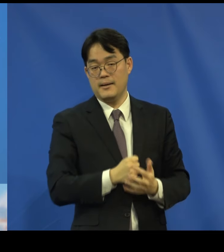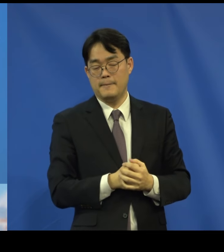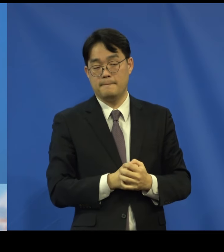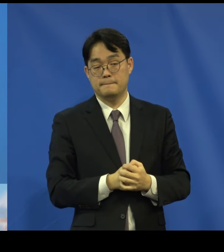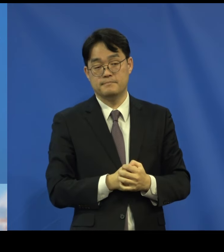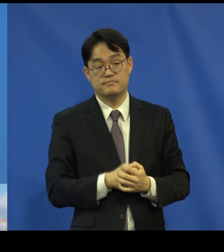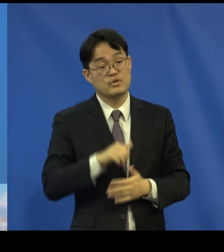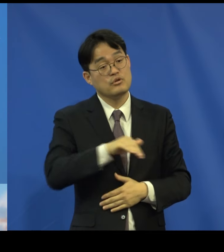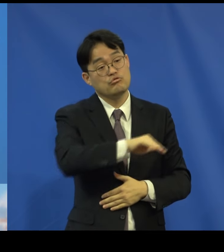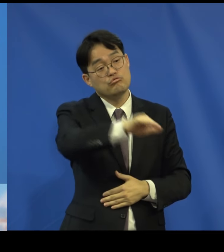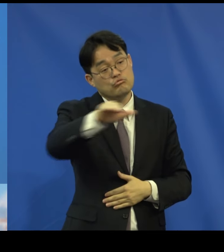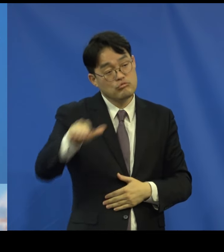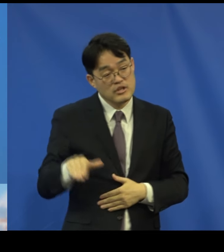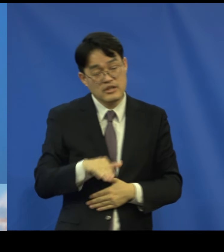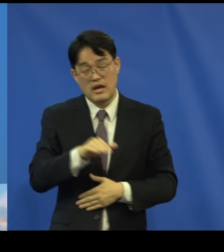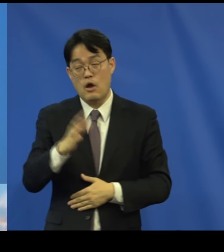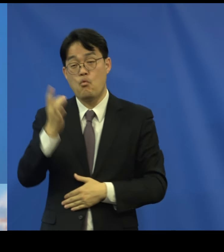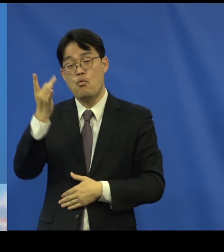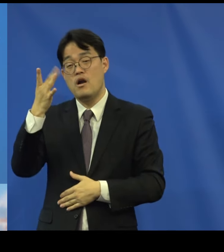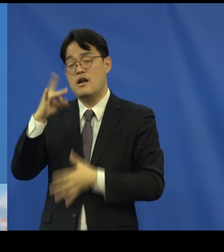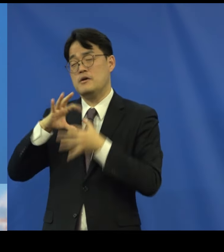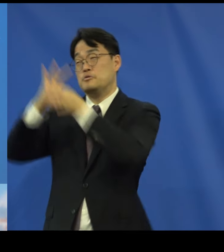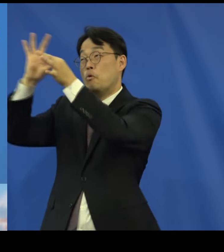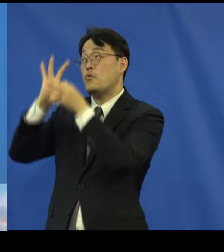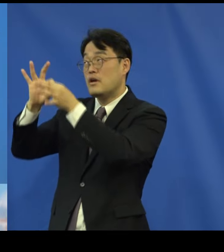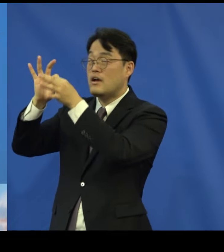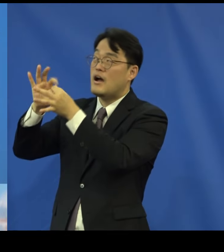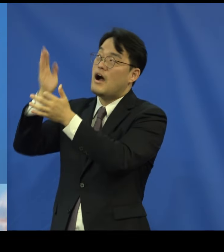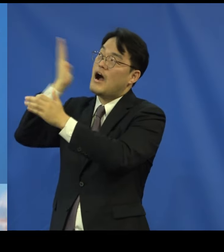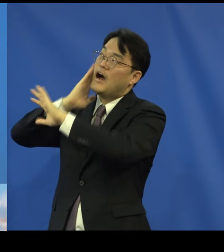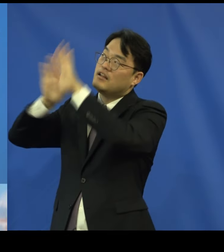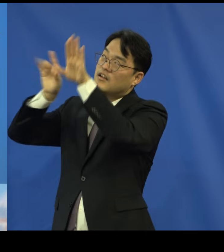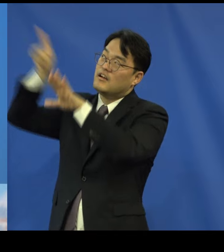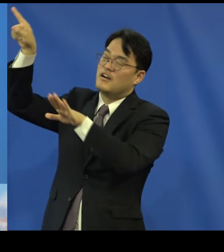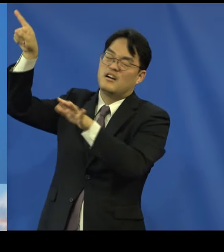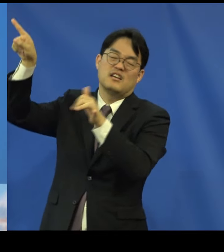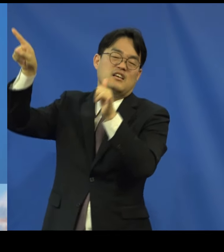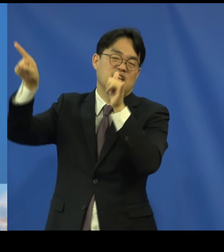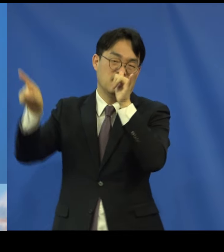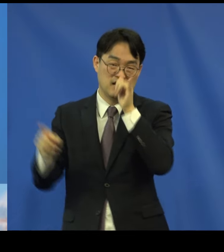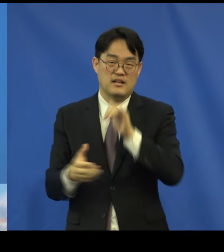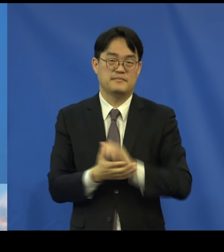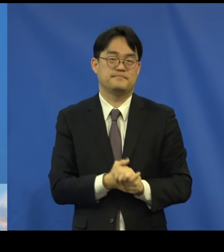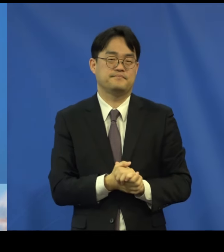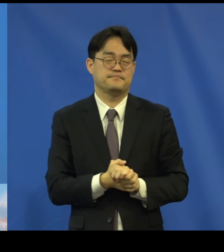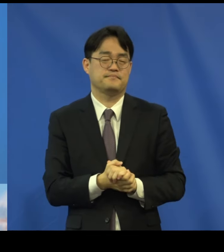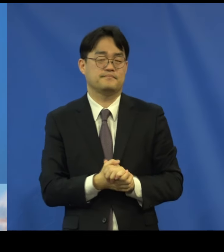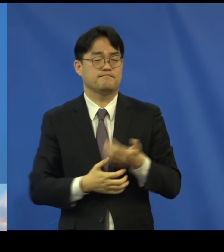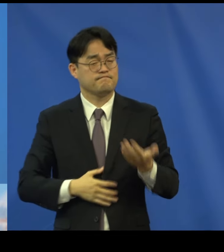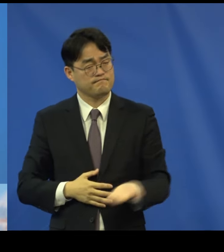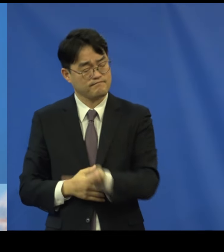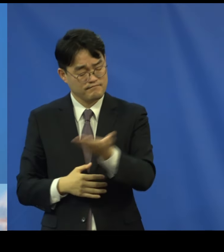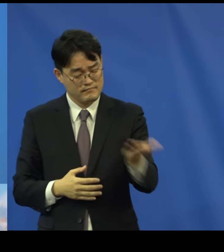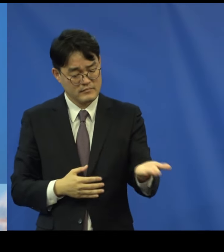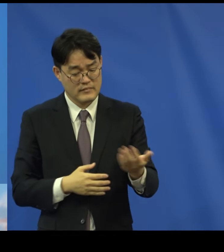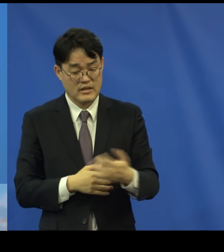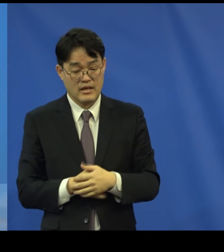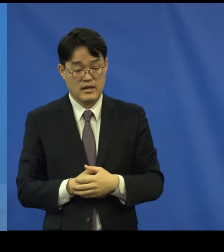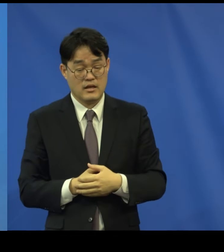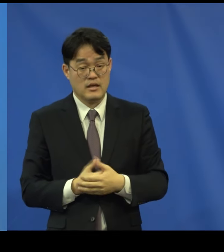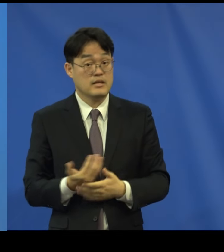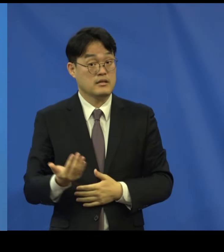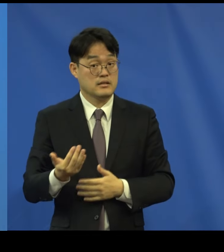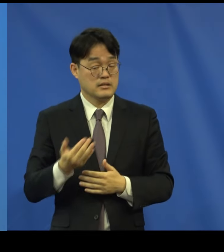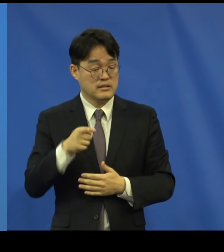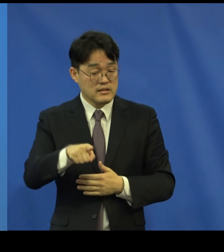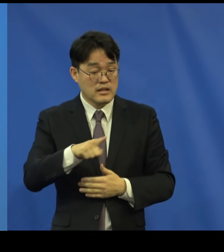거기로부터 구원하는 자 곧 주 예수 그리스도를 기다리노니. 당시 세상적으로는 로마의 시민권이